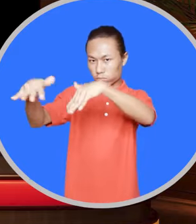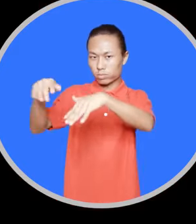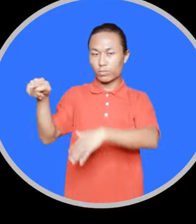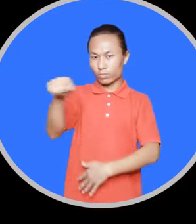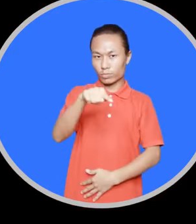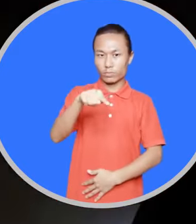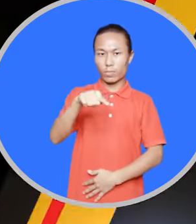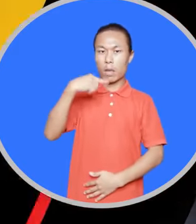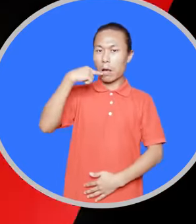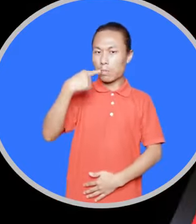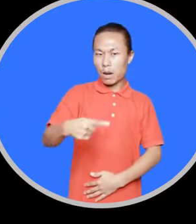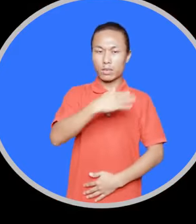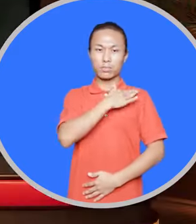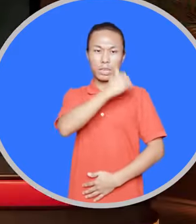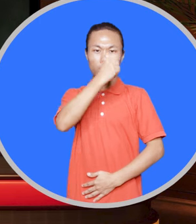ယ်